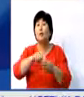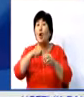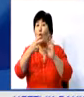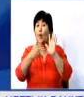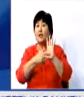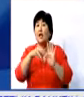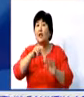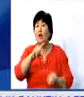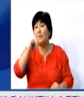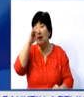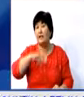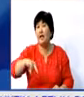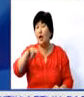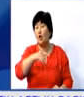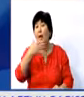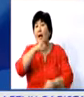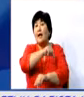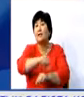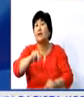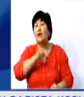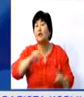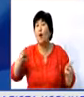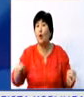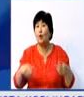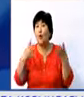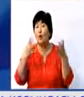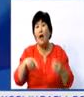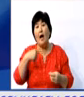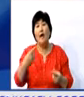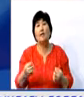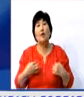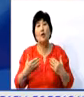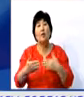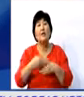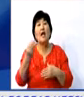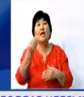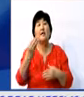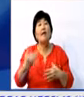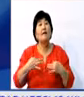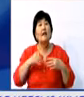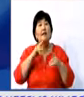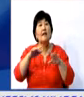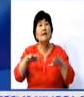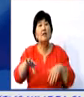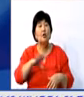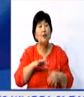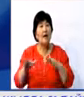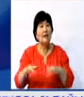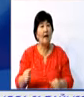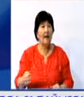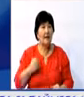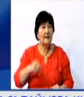18-ші тамыз Қазақстан Республикасының шекара қызметі құрылған күні. Айтулы мереке қарсаңында Шиелі ауданында салтанатты жиын болды. Шараға